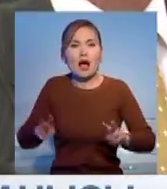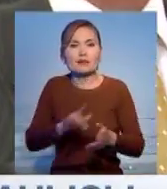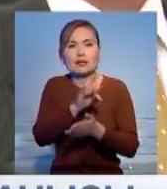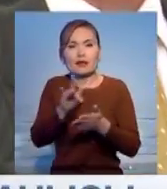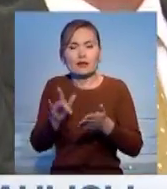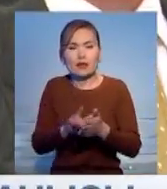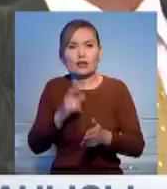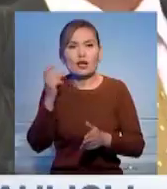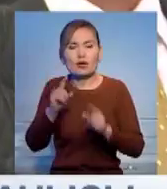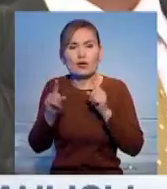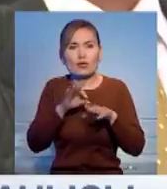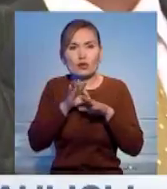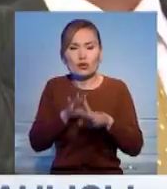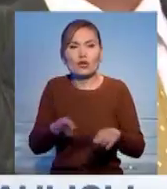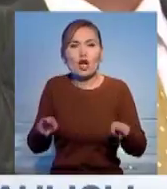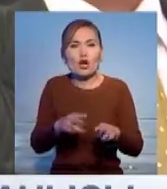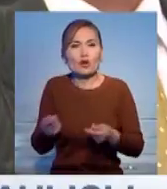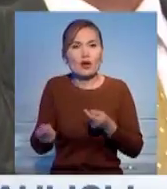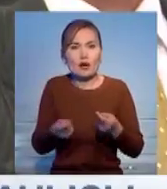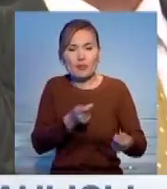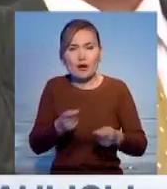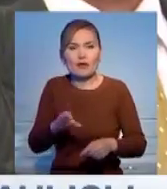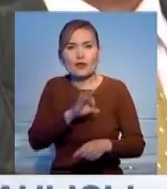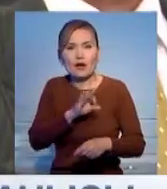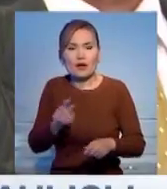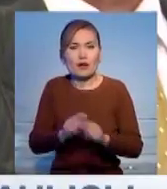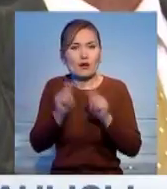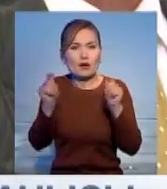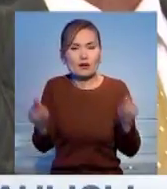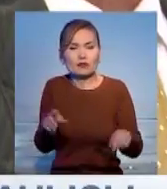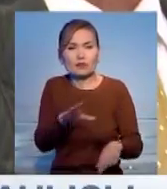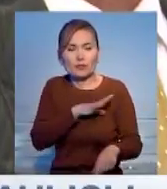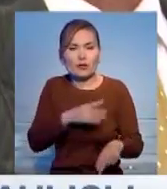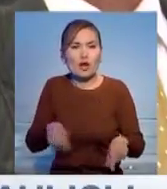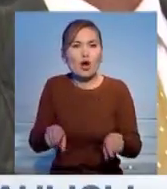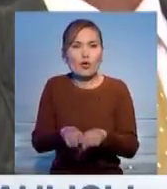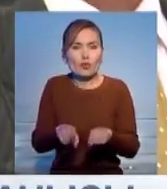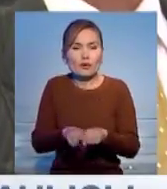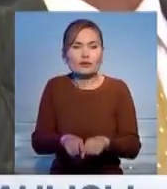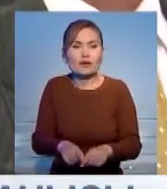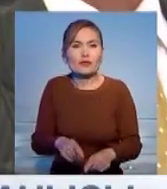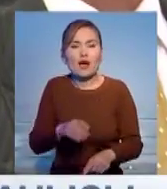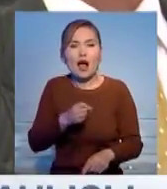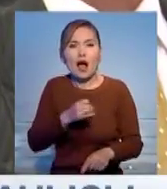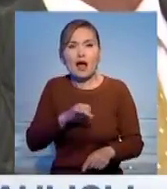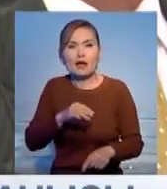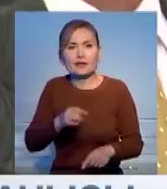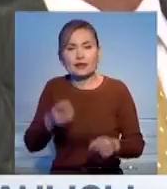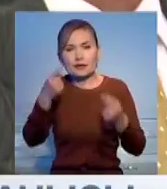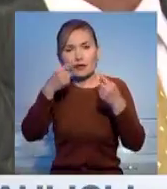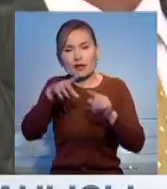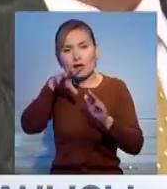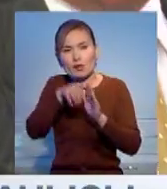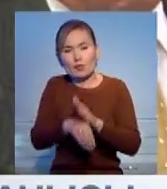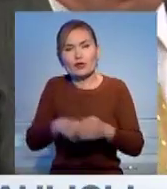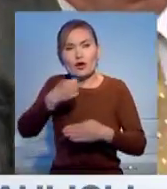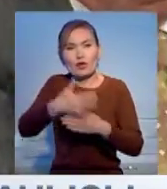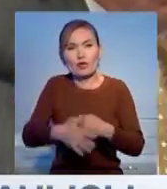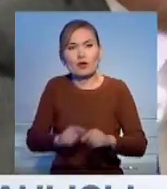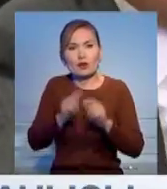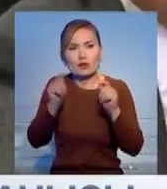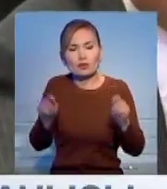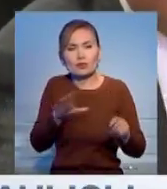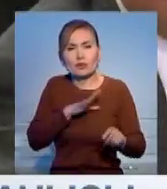форумында үкімет басшысы оны ресми түрде таныстырған болатын. Осындай IT стартап орталықтары құрылып жатыр. Осылар